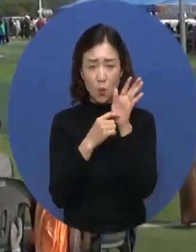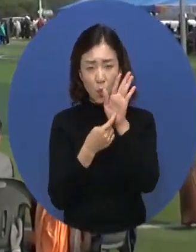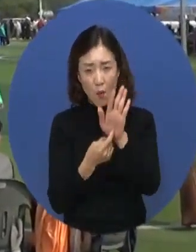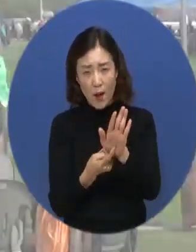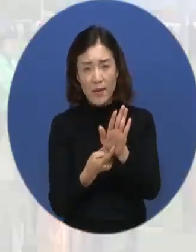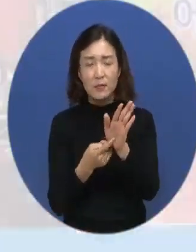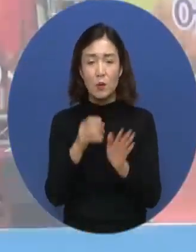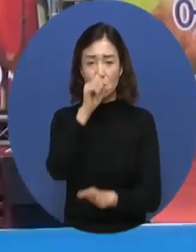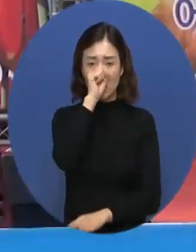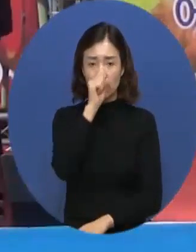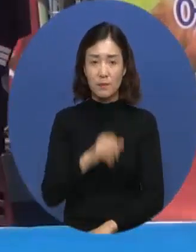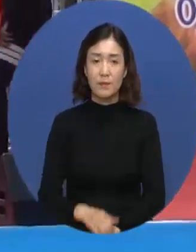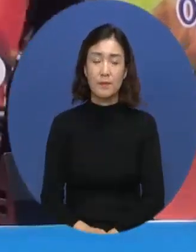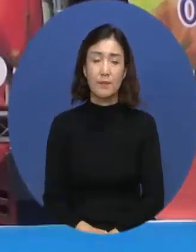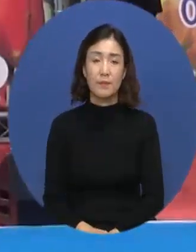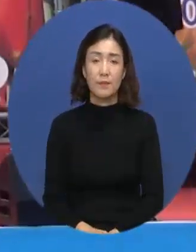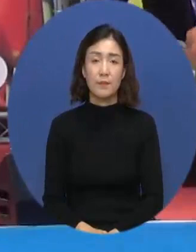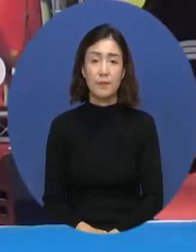했으면 좋겠습니다.